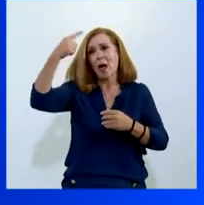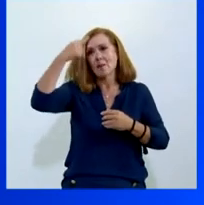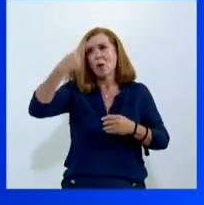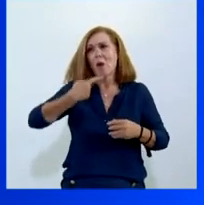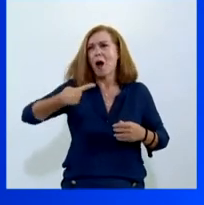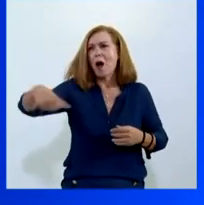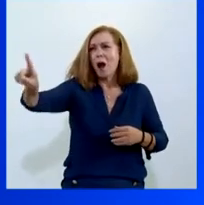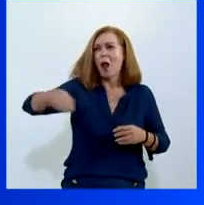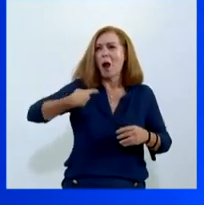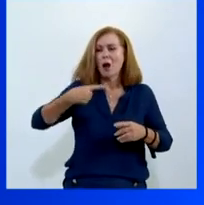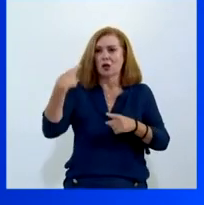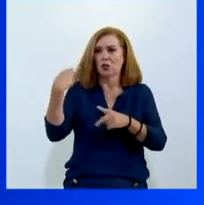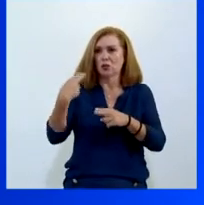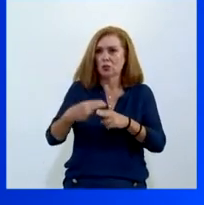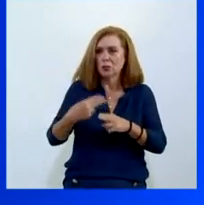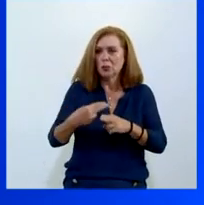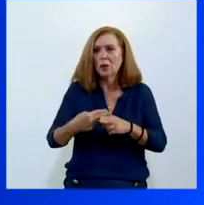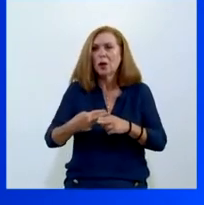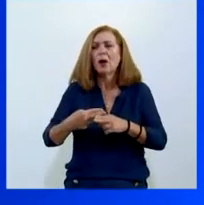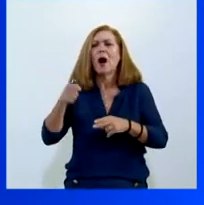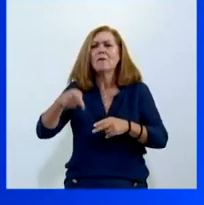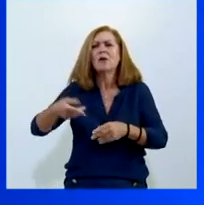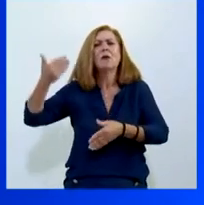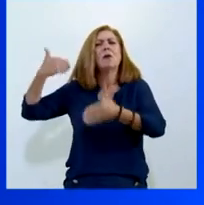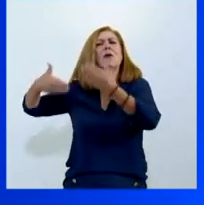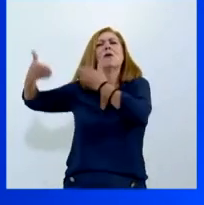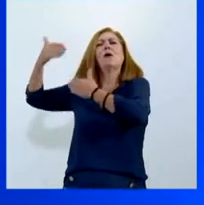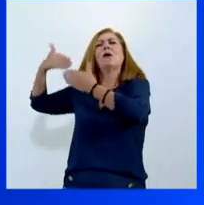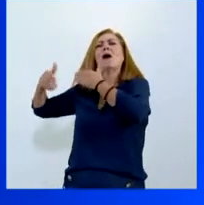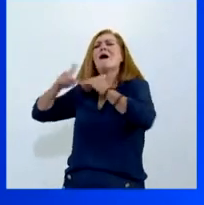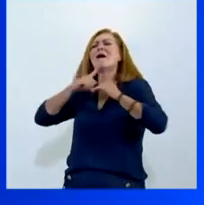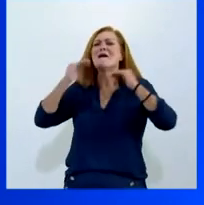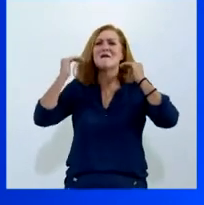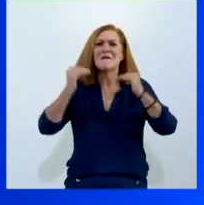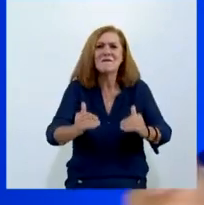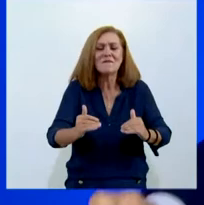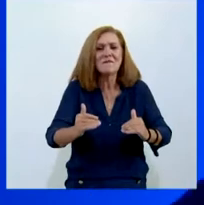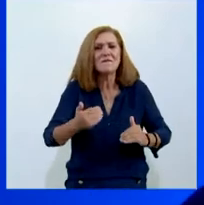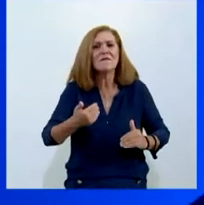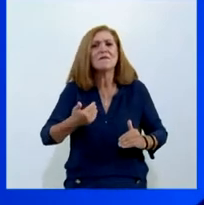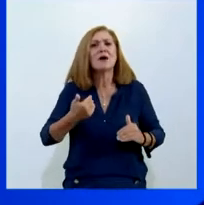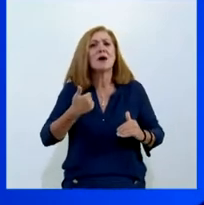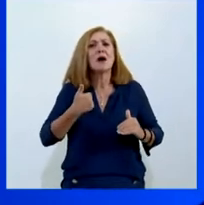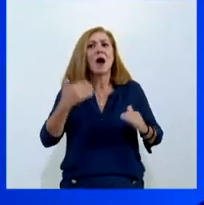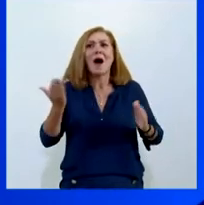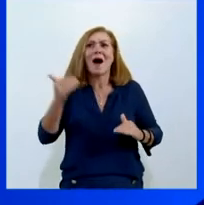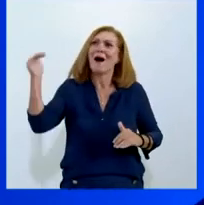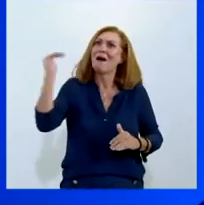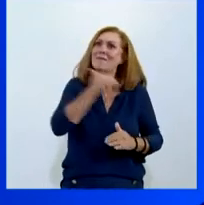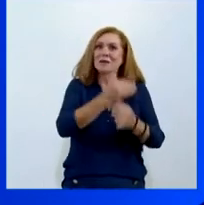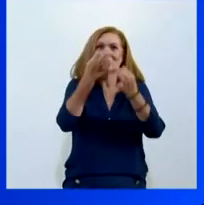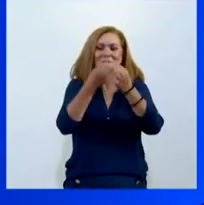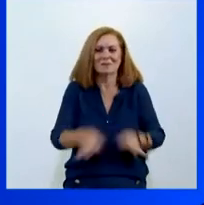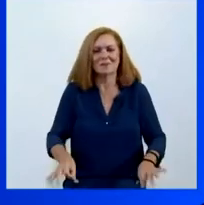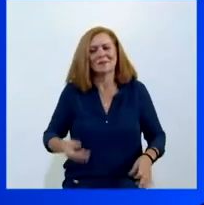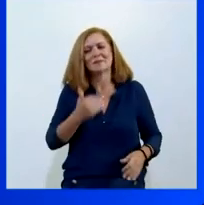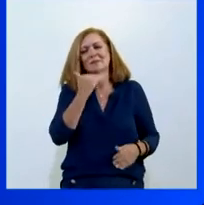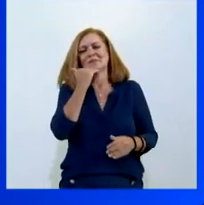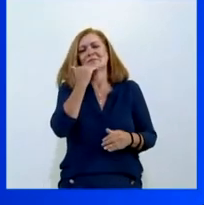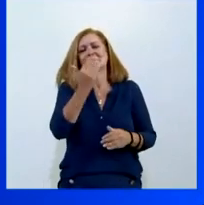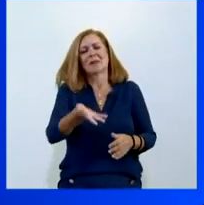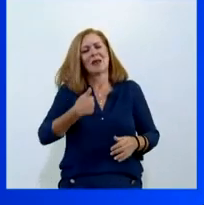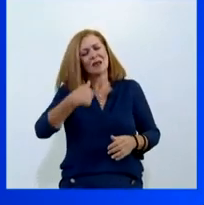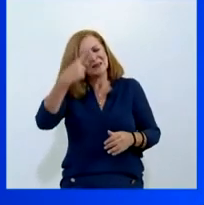οποία έρχονται από το παρελθόν, να μην περιμένουμε ότι αυτά θα λυθούν από τη μία στιγμή στην άλλη. Αλλά να μπορούμε